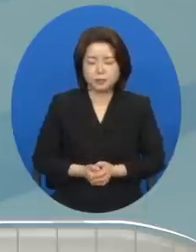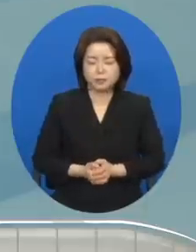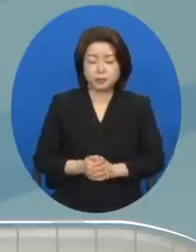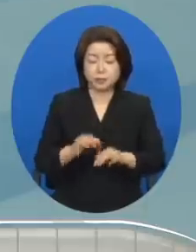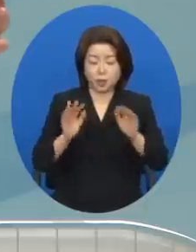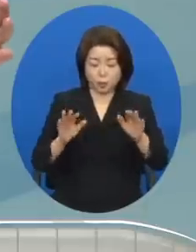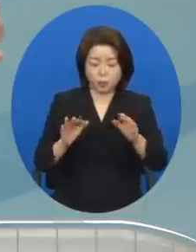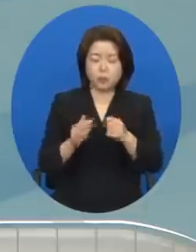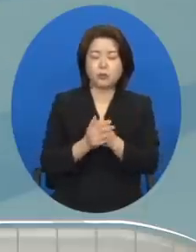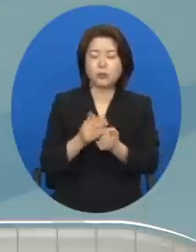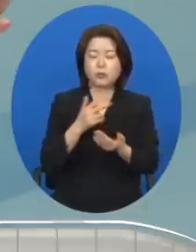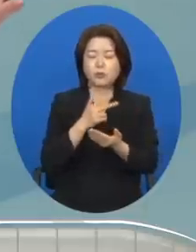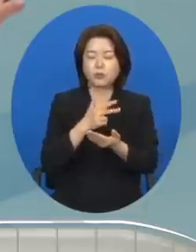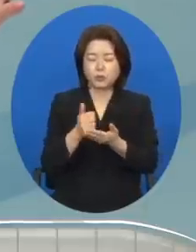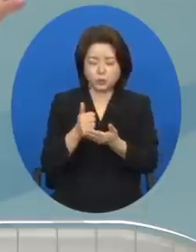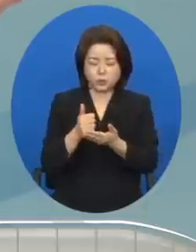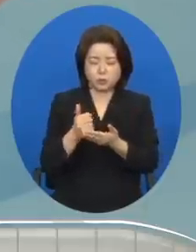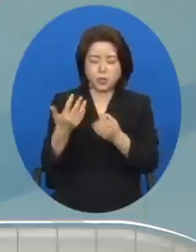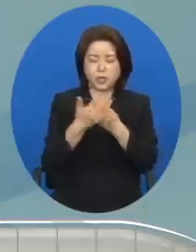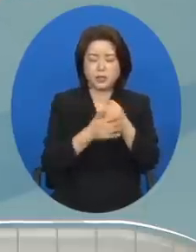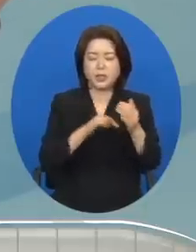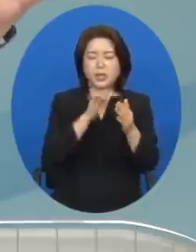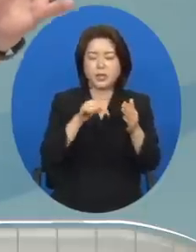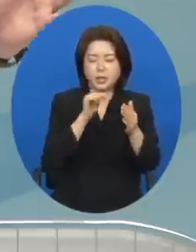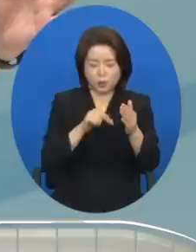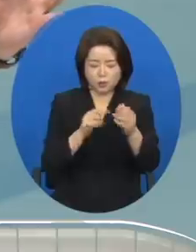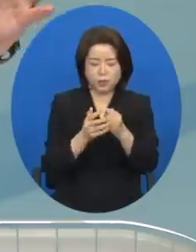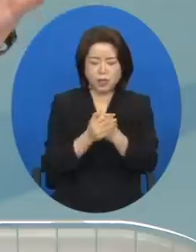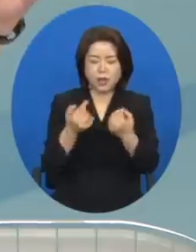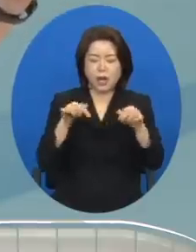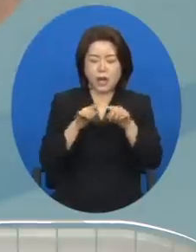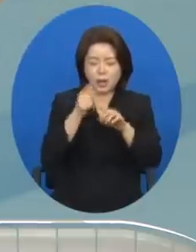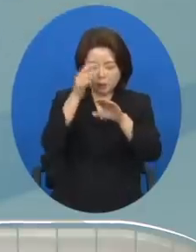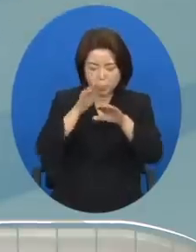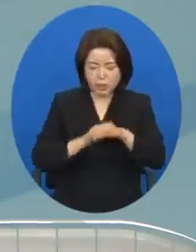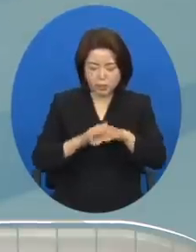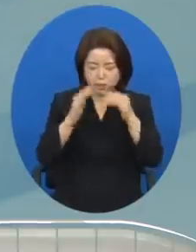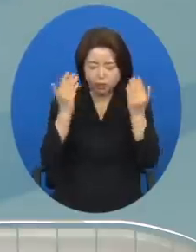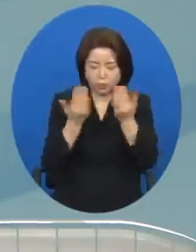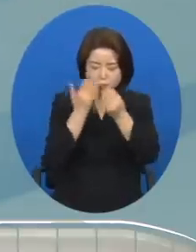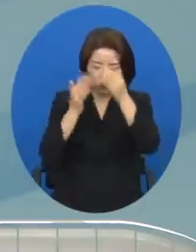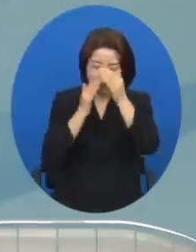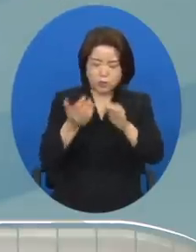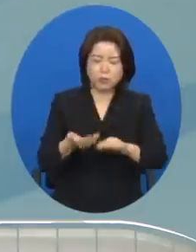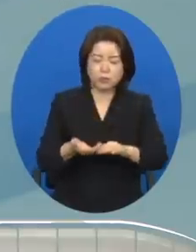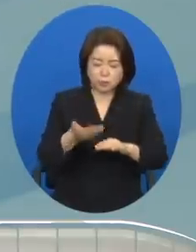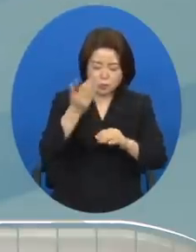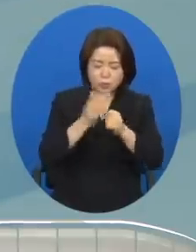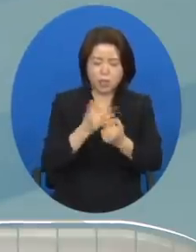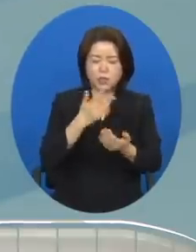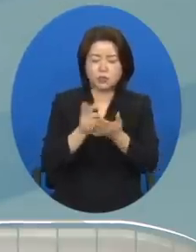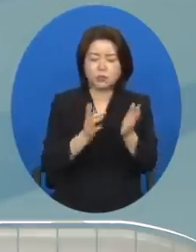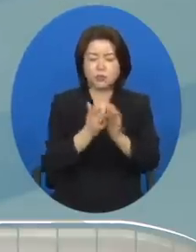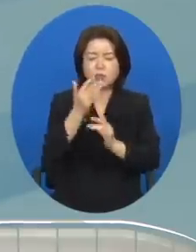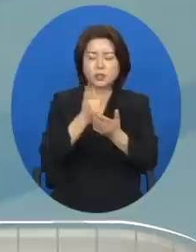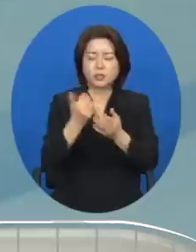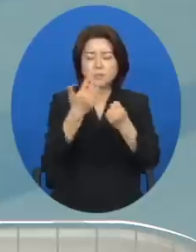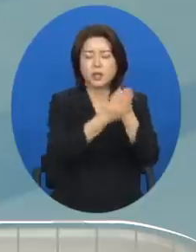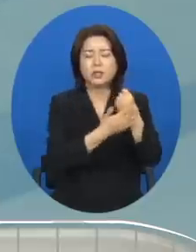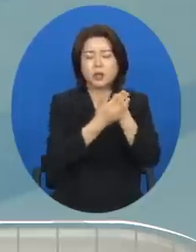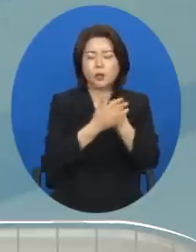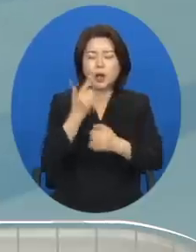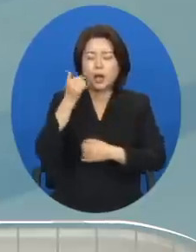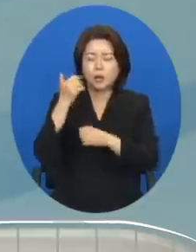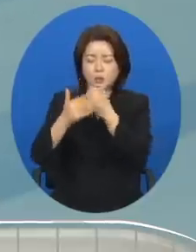오늘도 주님의 은혜 가운데 함께 예배하는 모든 성도들 위해 주 예수님의 은혜와